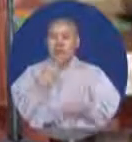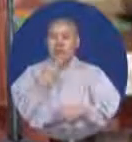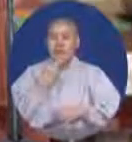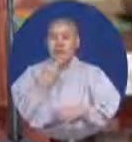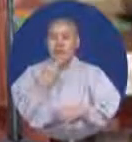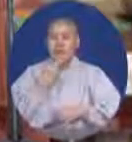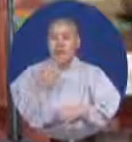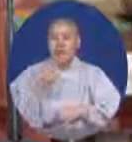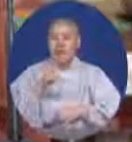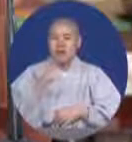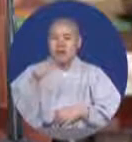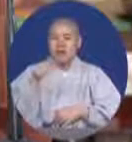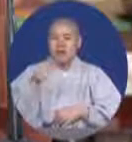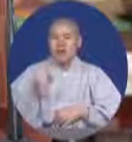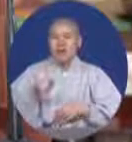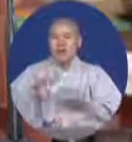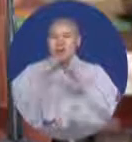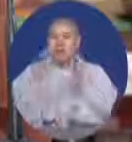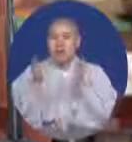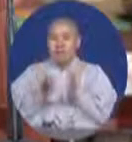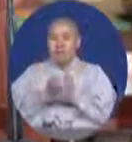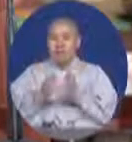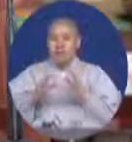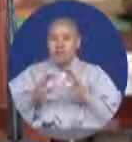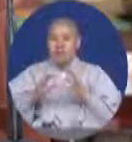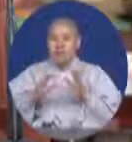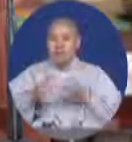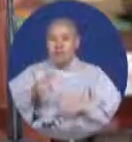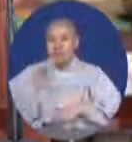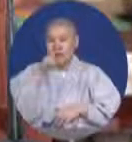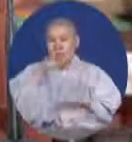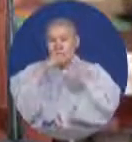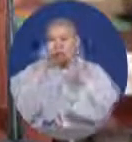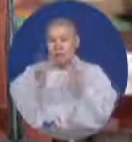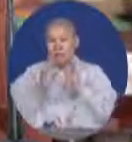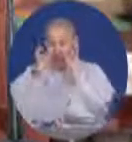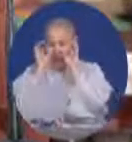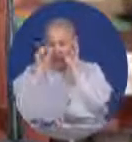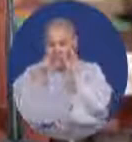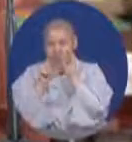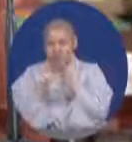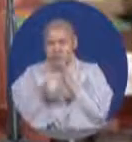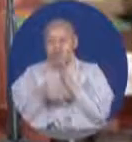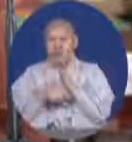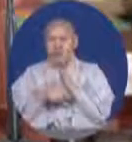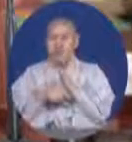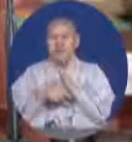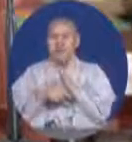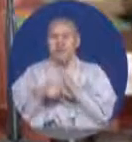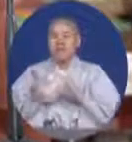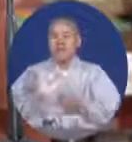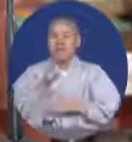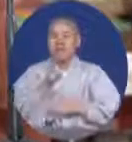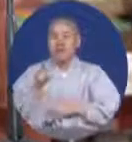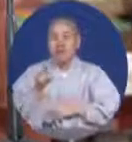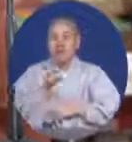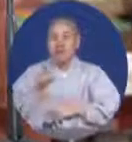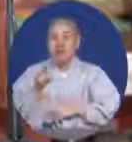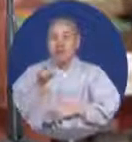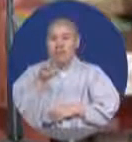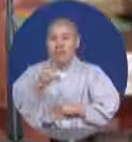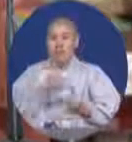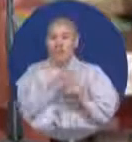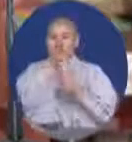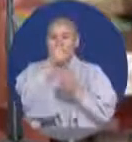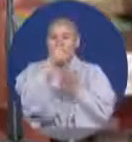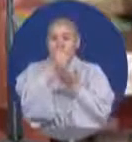세간 소유 아진견 세간에 있는 거 내가 다 보니 일체 무유 여불자라 어느 분도